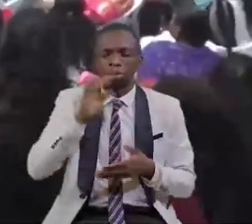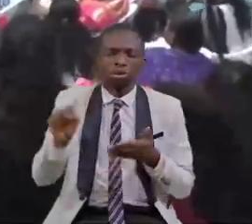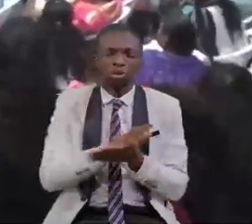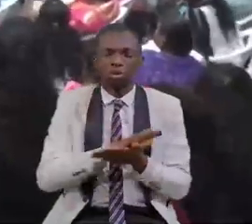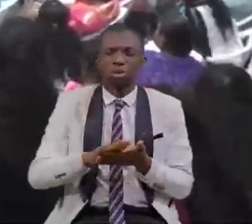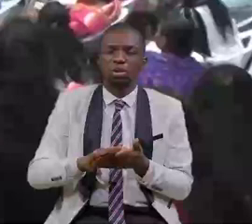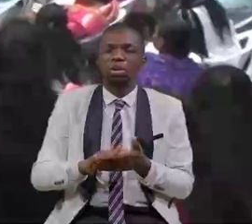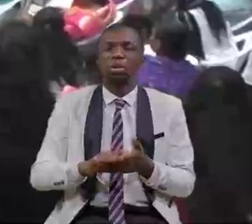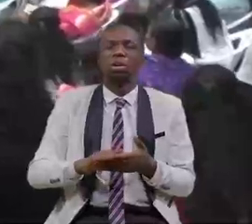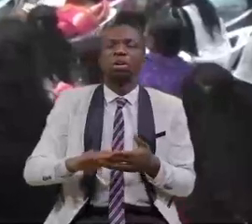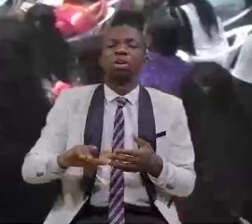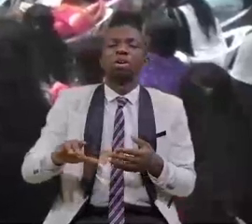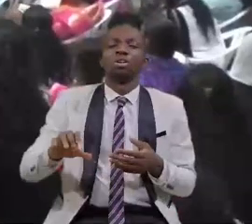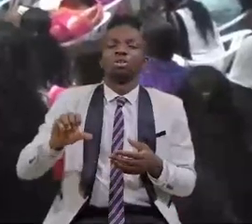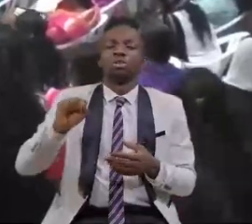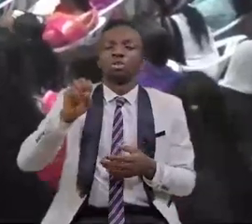brûlés.